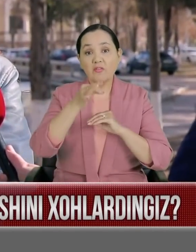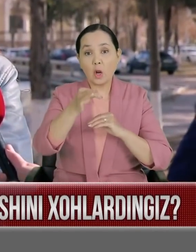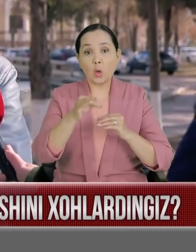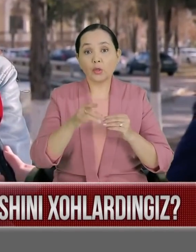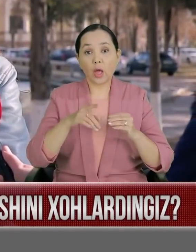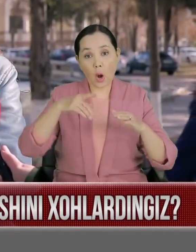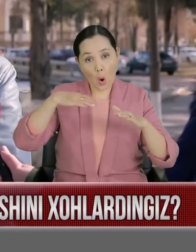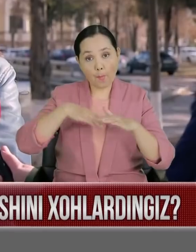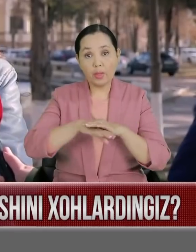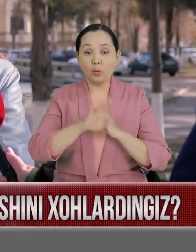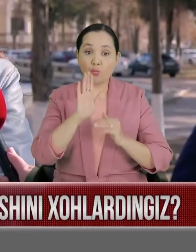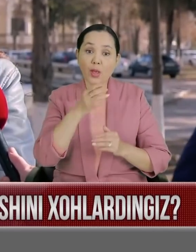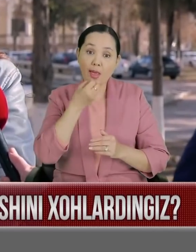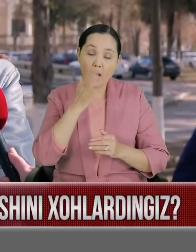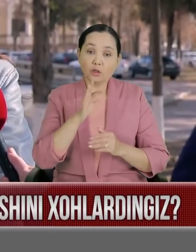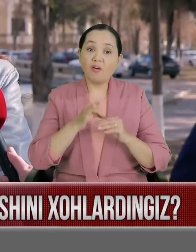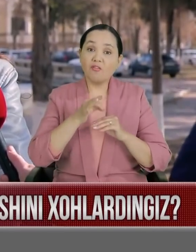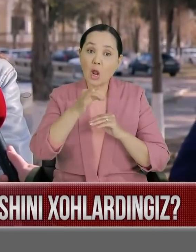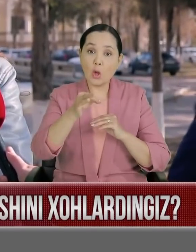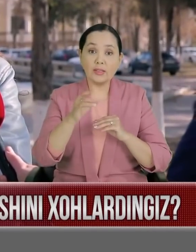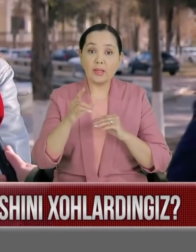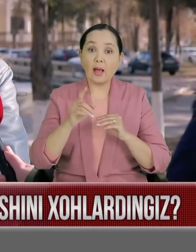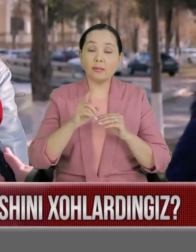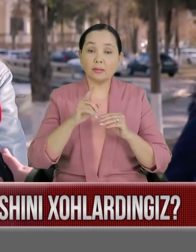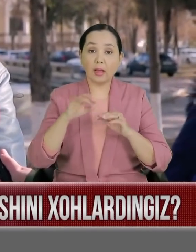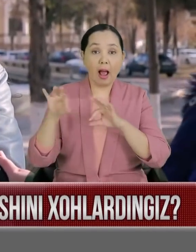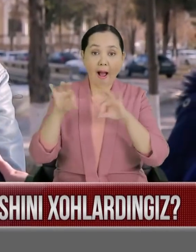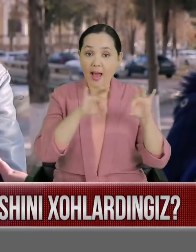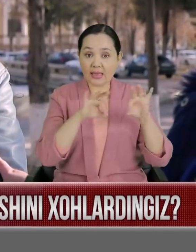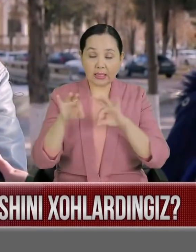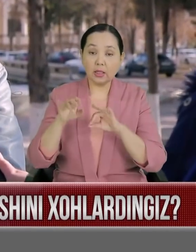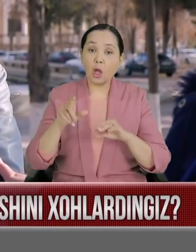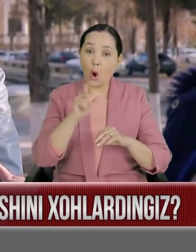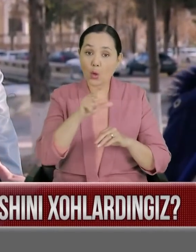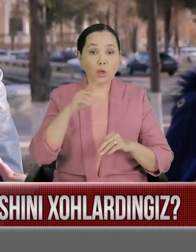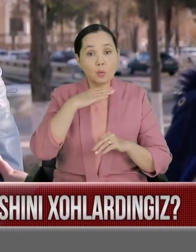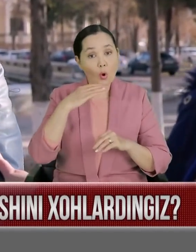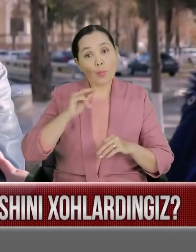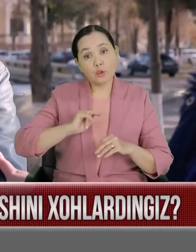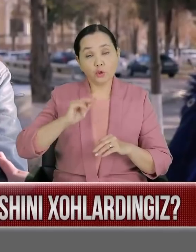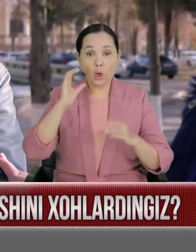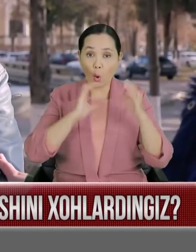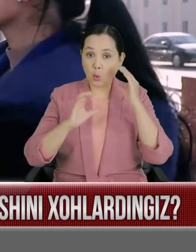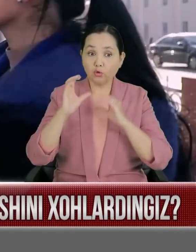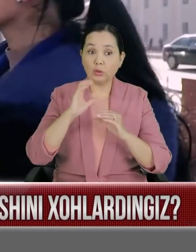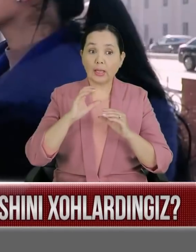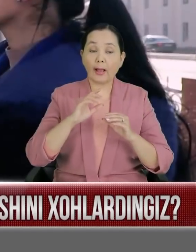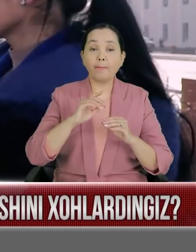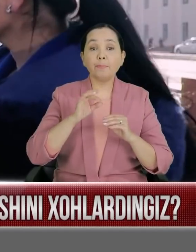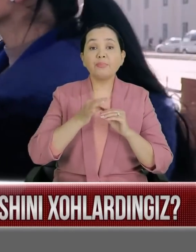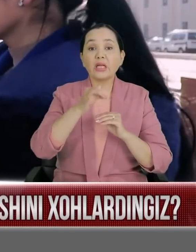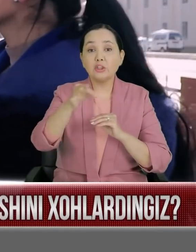ham ancha yaxshi bo'lardi, chunki viloyatdan qatnaydigan odamlar ham shaharda juda ham ko'pdi. Masalan, ishga, o'qishga qatnaydiganlar ham.